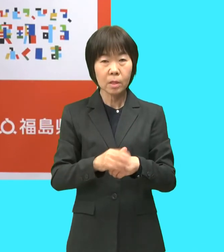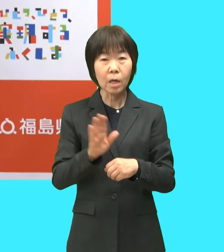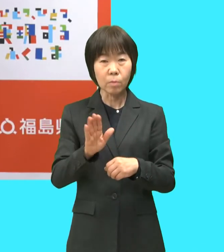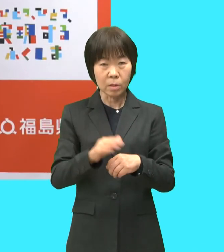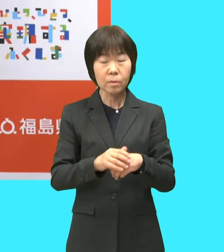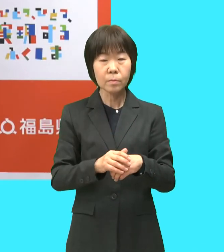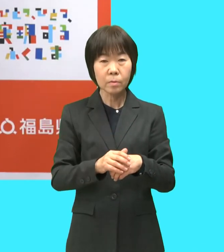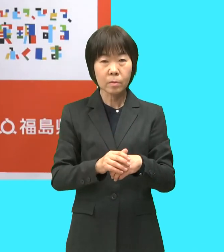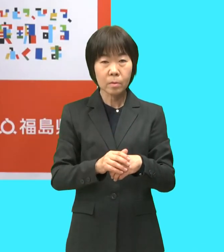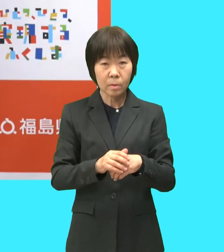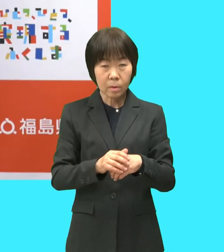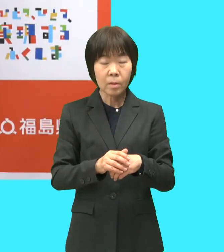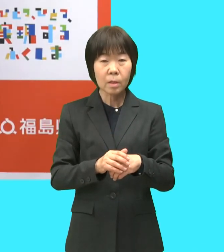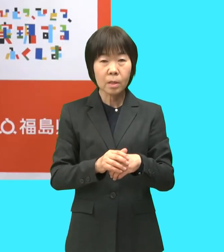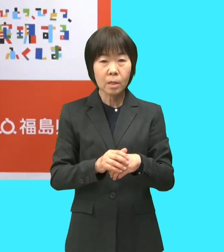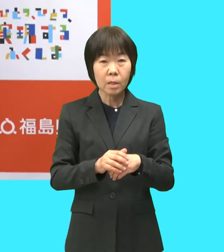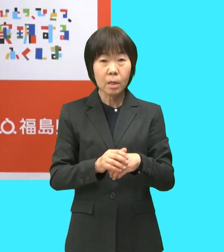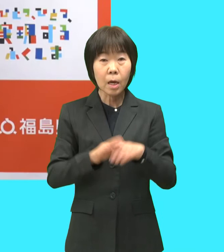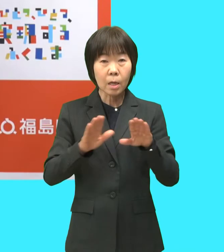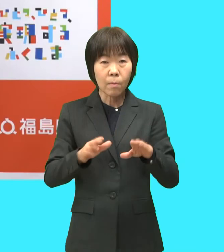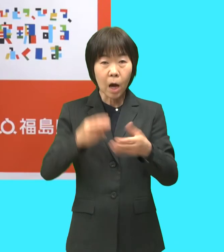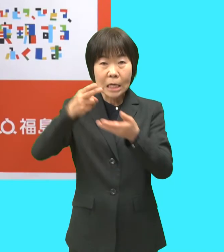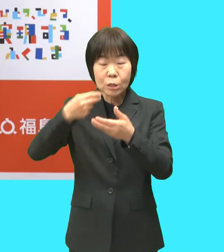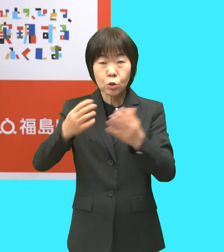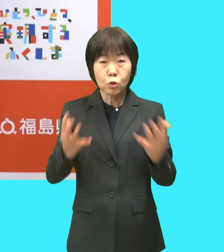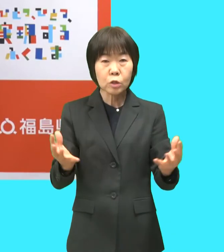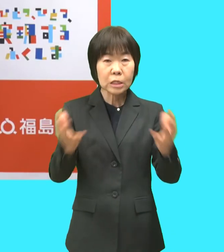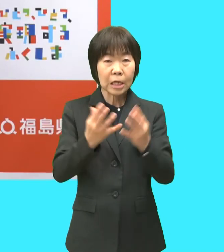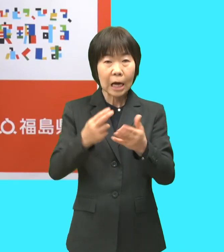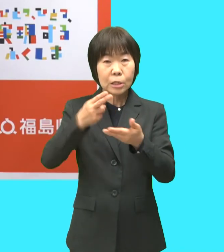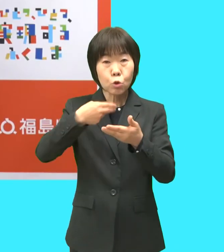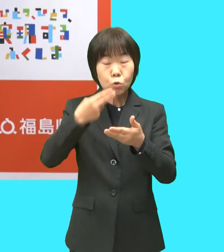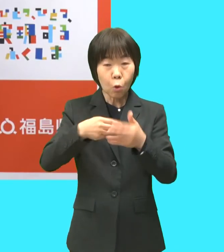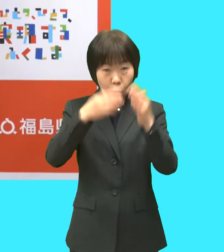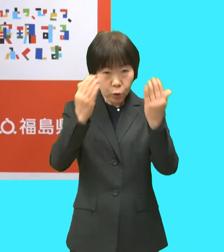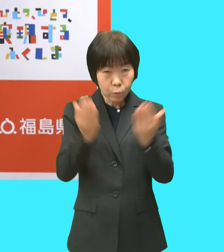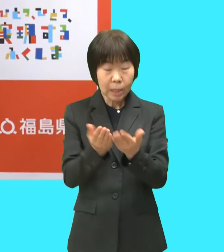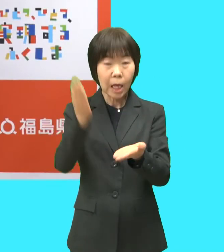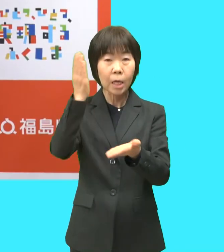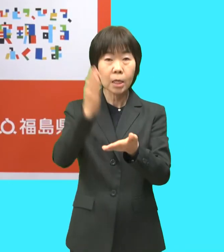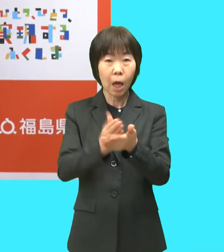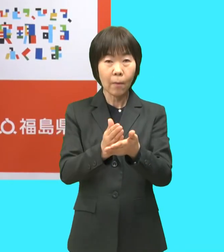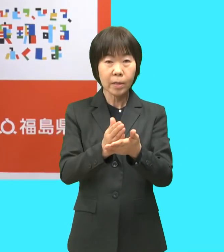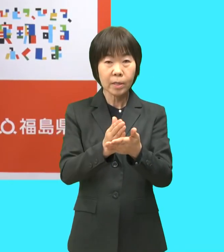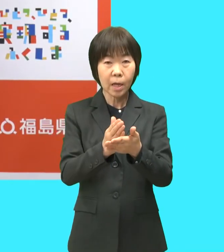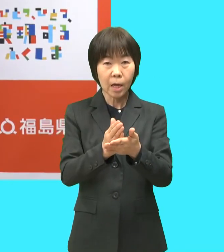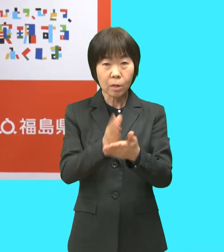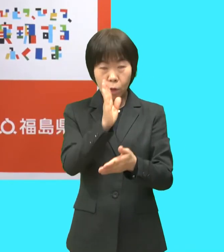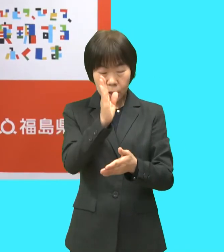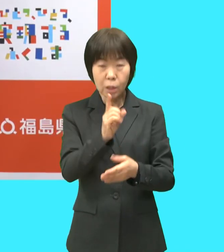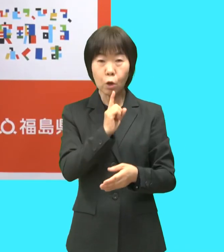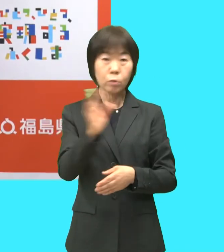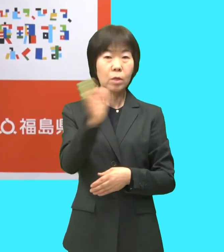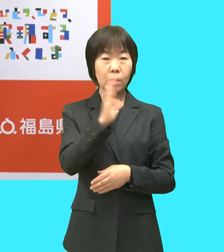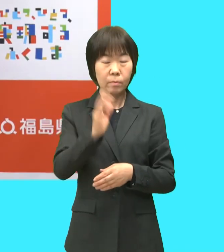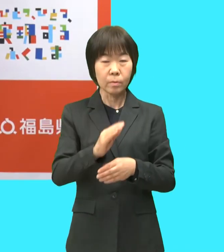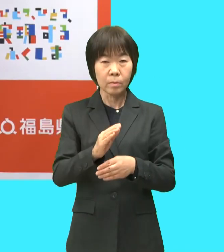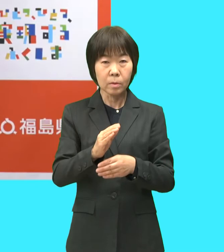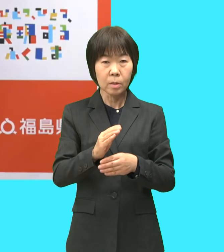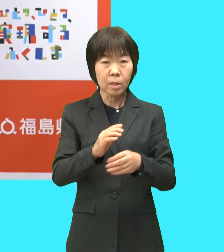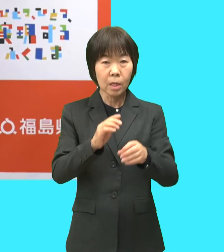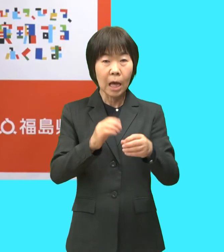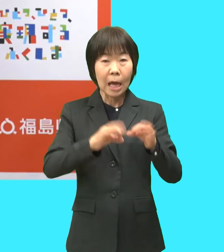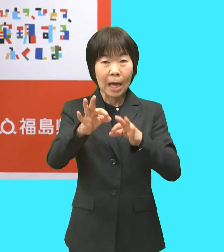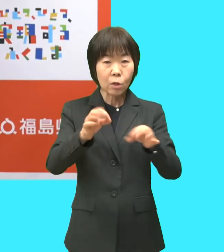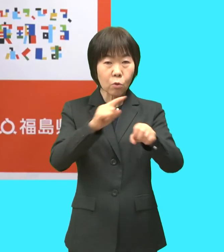。したがって今飲食会食に行くことをすべてやめてくれということを言ったり、あるいは時間短縮をお願い